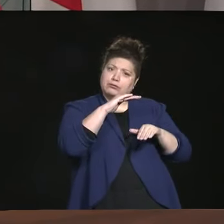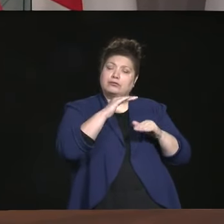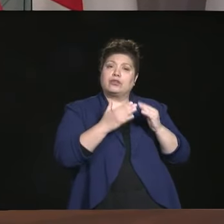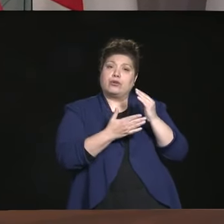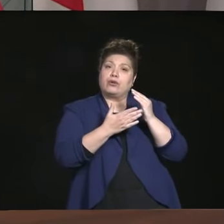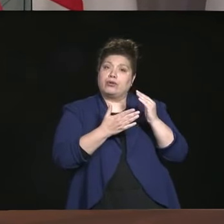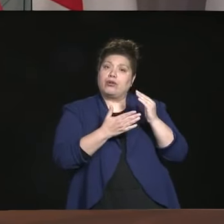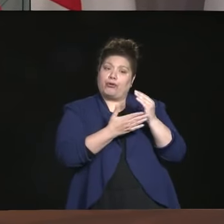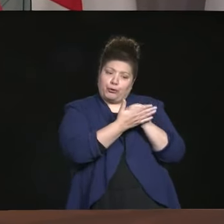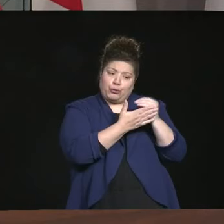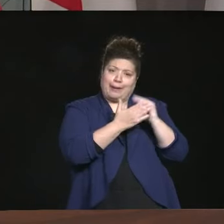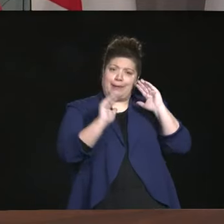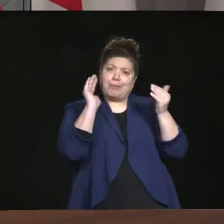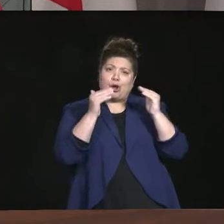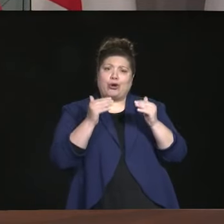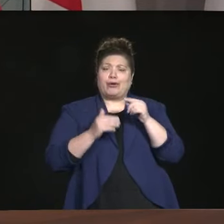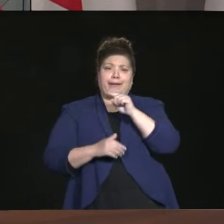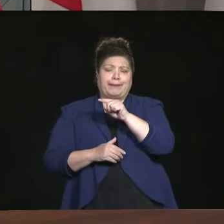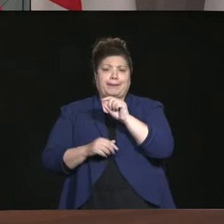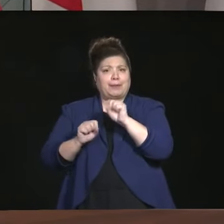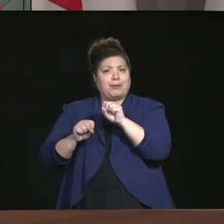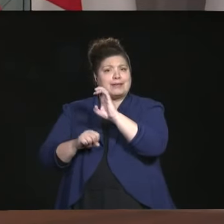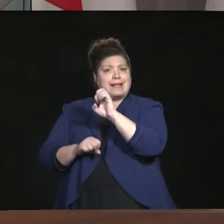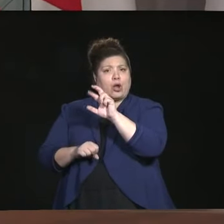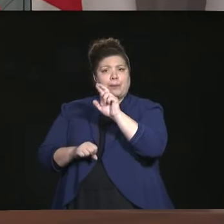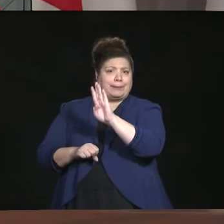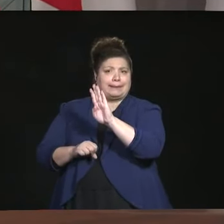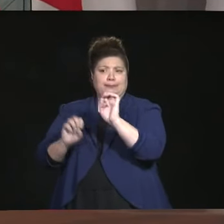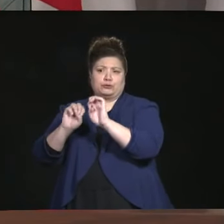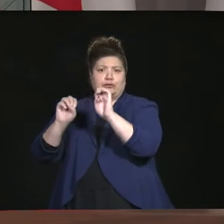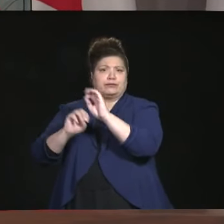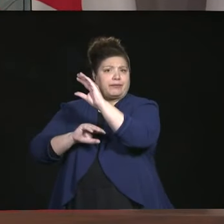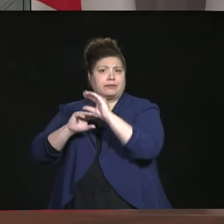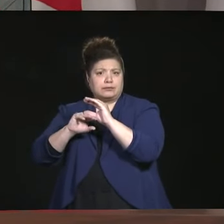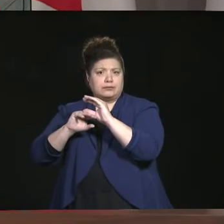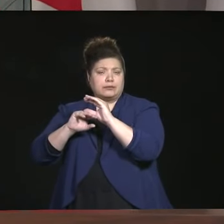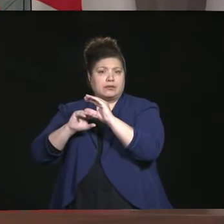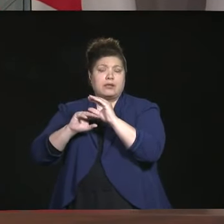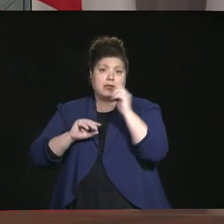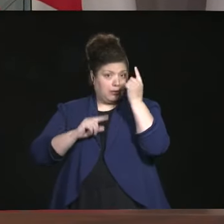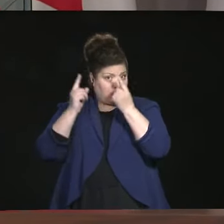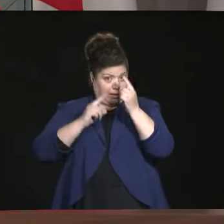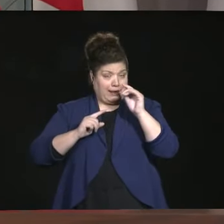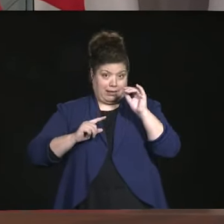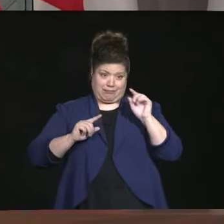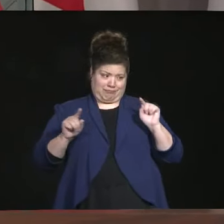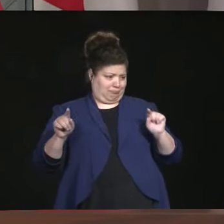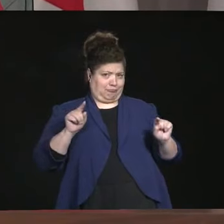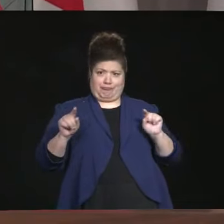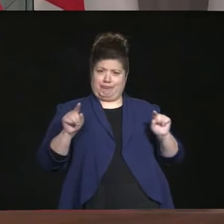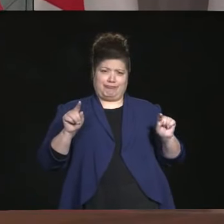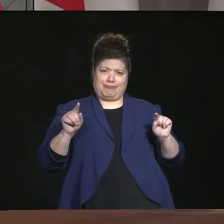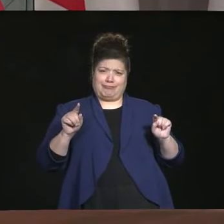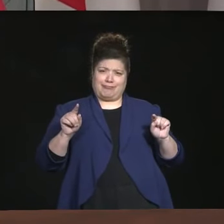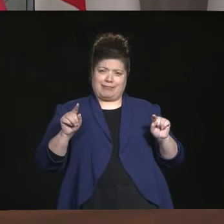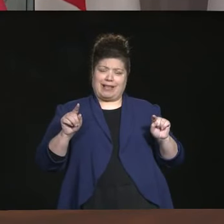voir les gens qui offrent des services essentiels mais qui sont sous-payés ne pas être